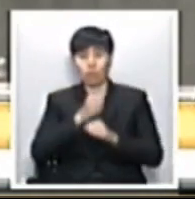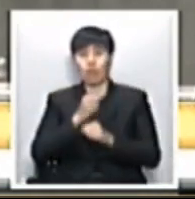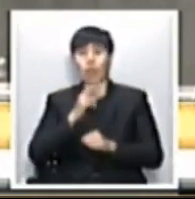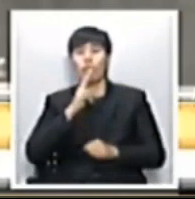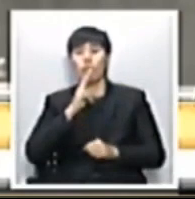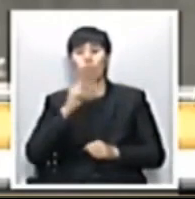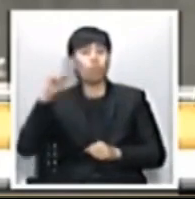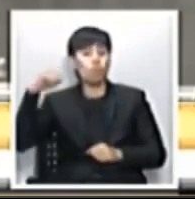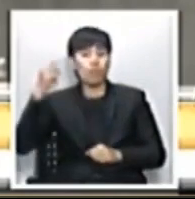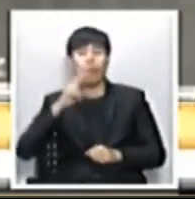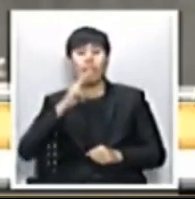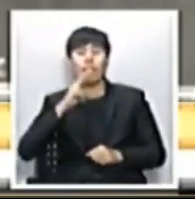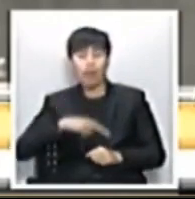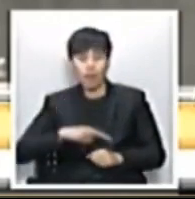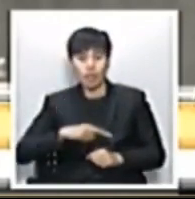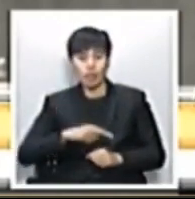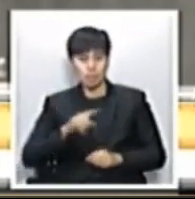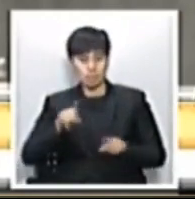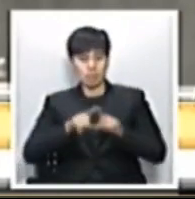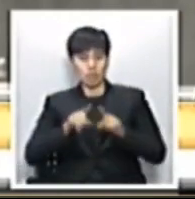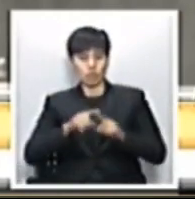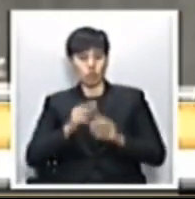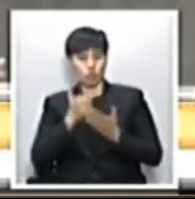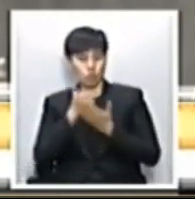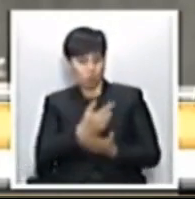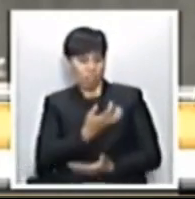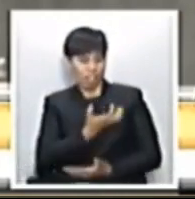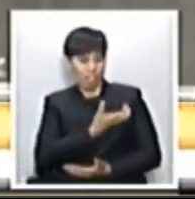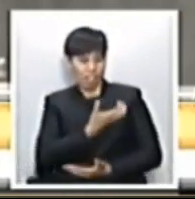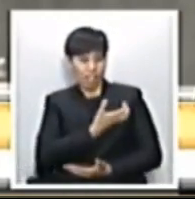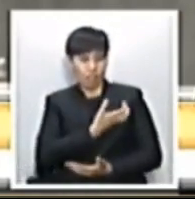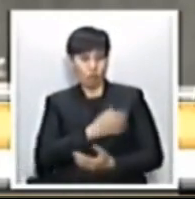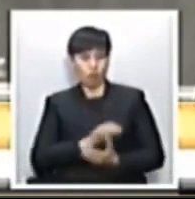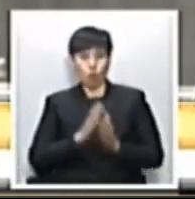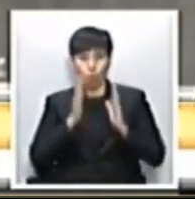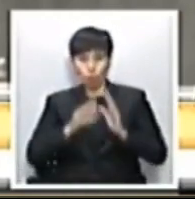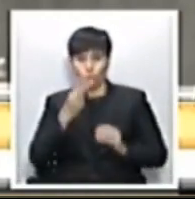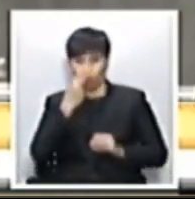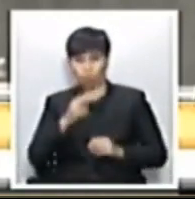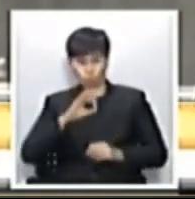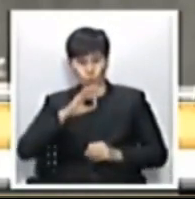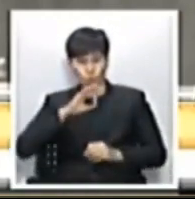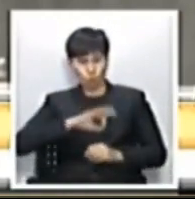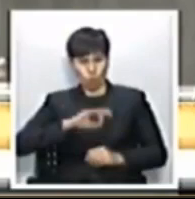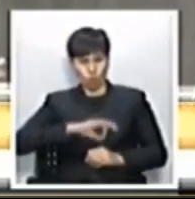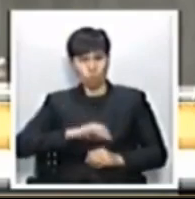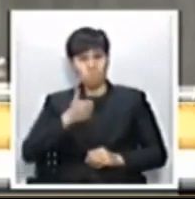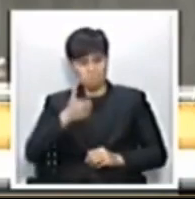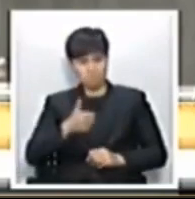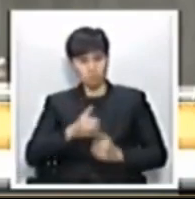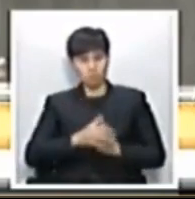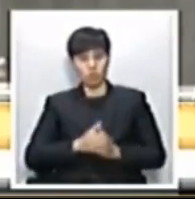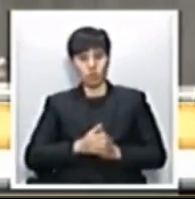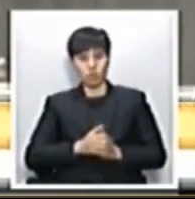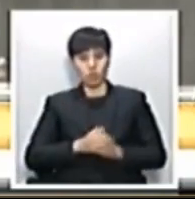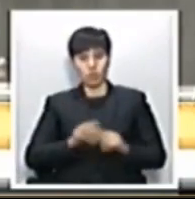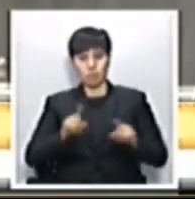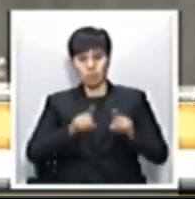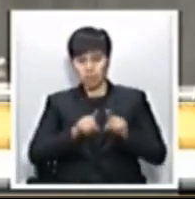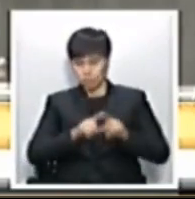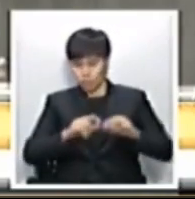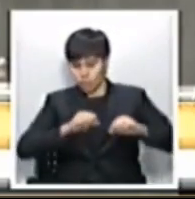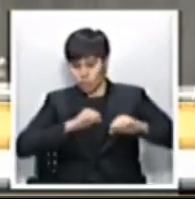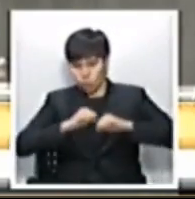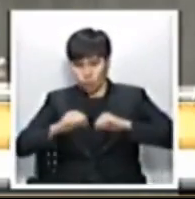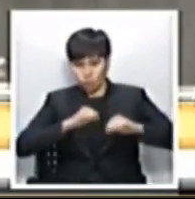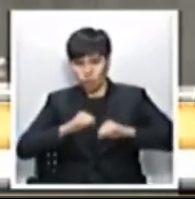ได้โดยอ้างว่าแก้แค้นคนดูรู้สึกสะใจสิ่งเหล่านี้ท่านประธานบ่มเพาะให้เยาวชนซึมลึกกับค่